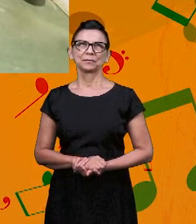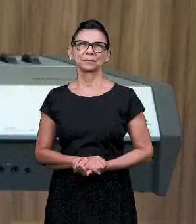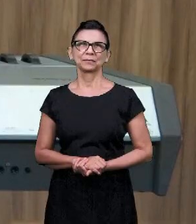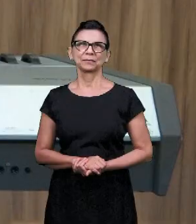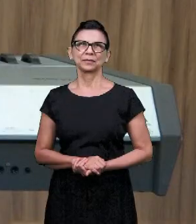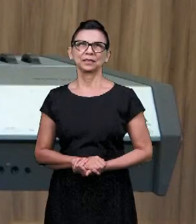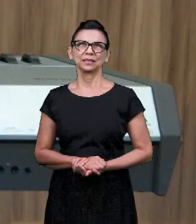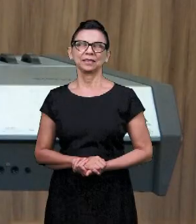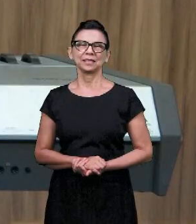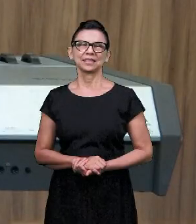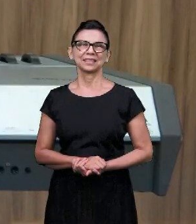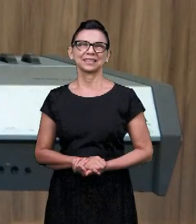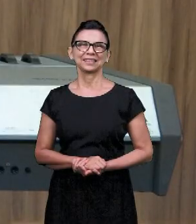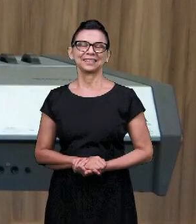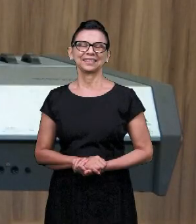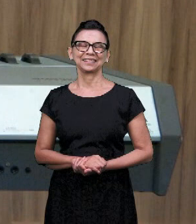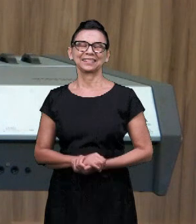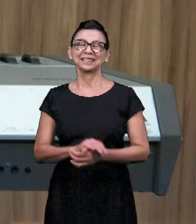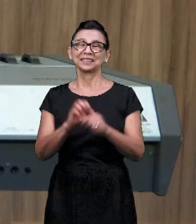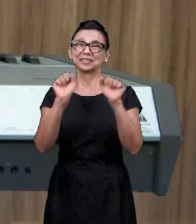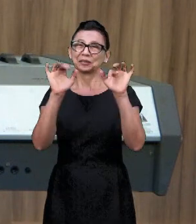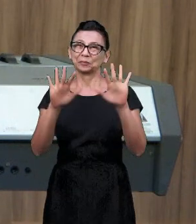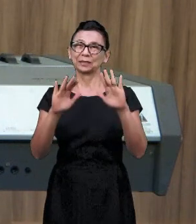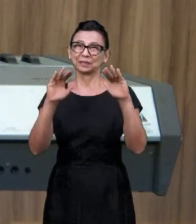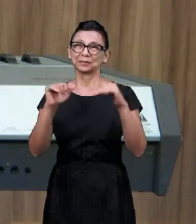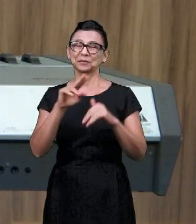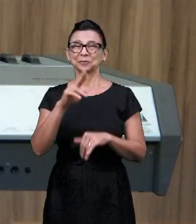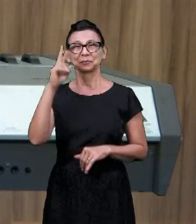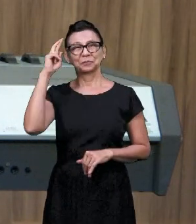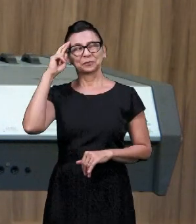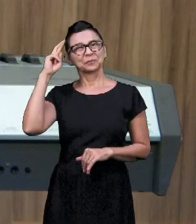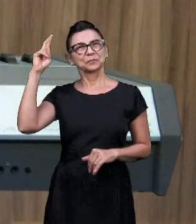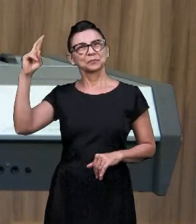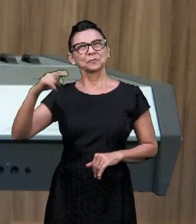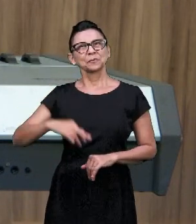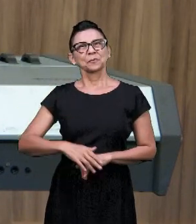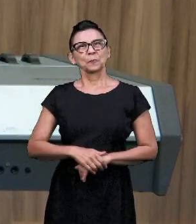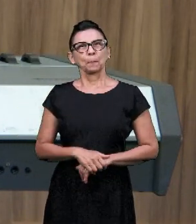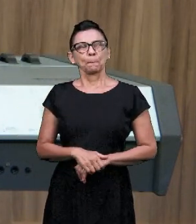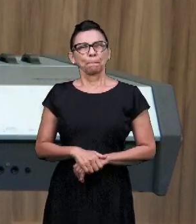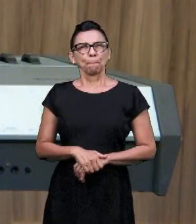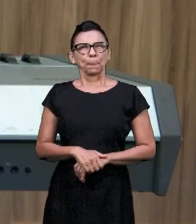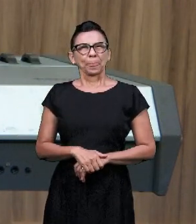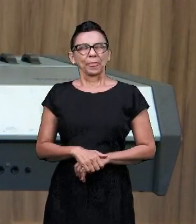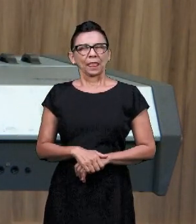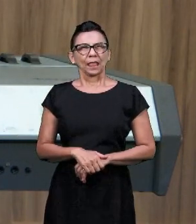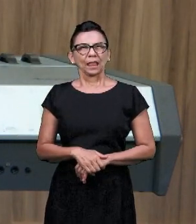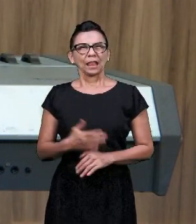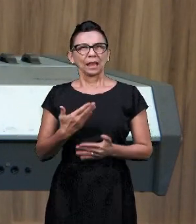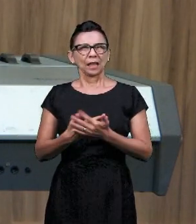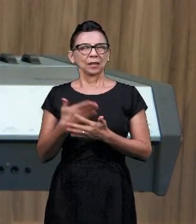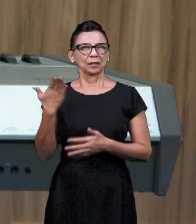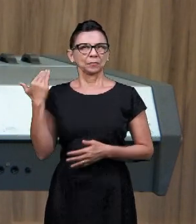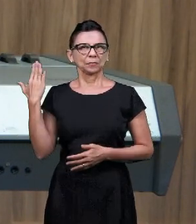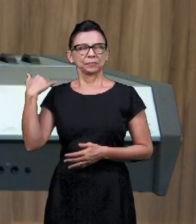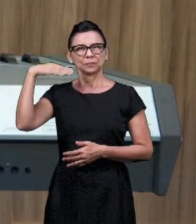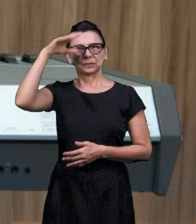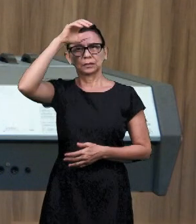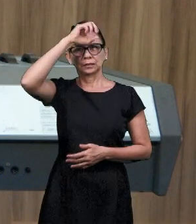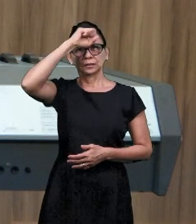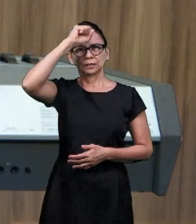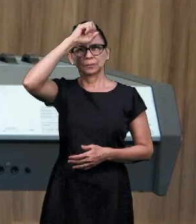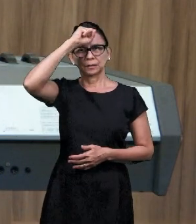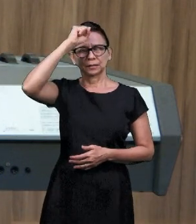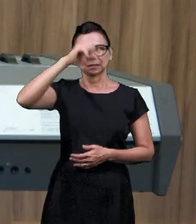Quelle bénédiction, loué soit le Seigneur. Dans l'étude précédente, nous avons appris la finalisation simplifiée de la